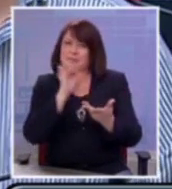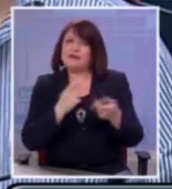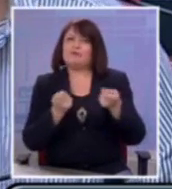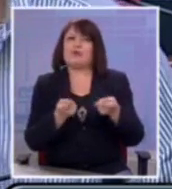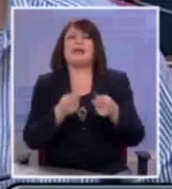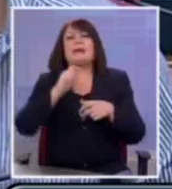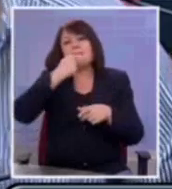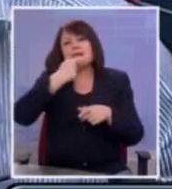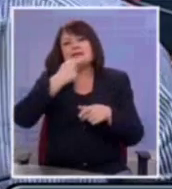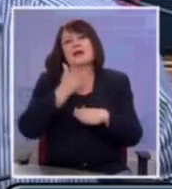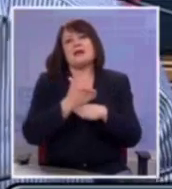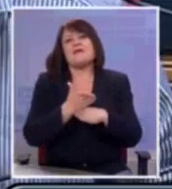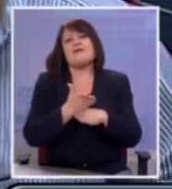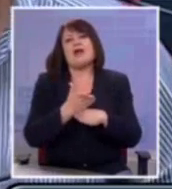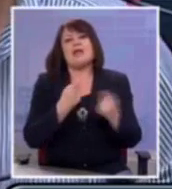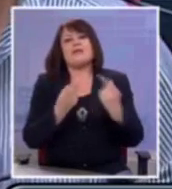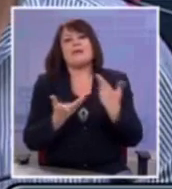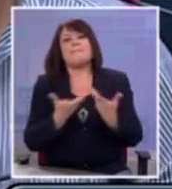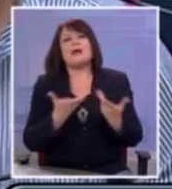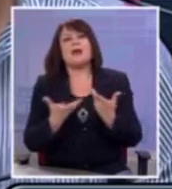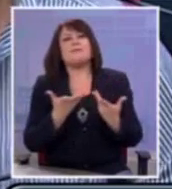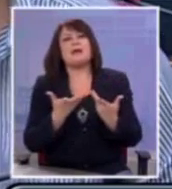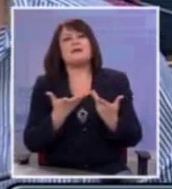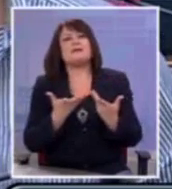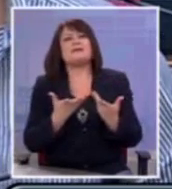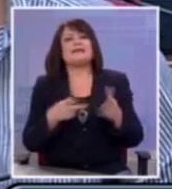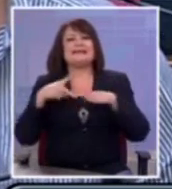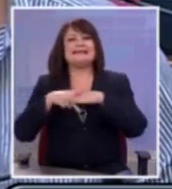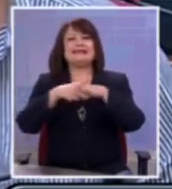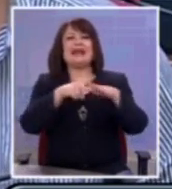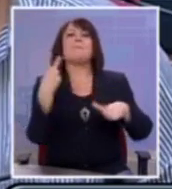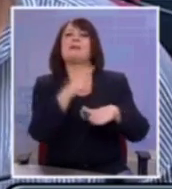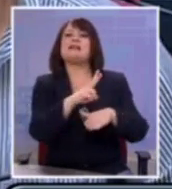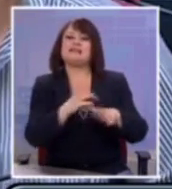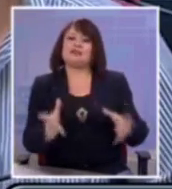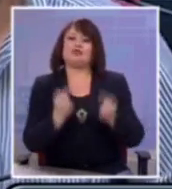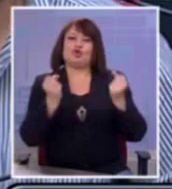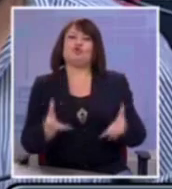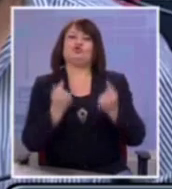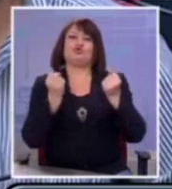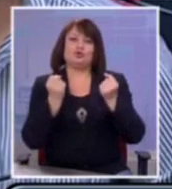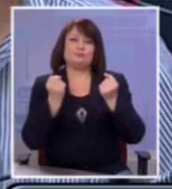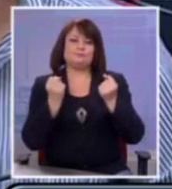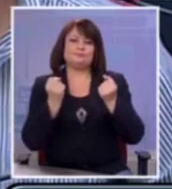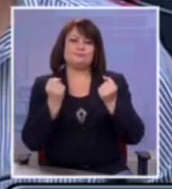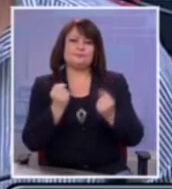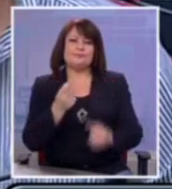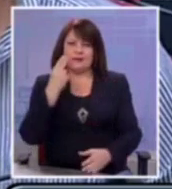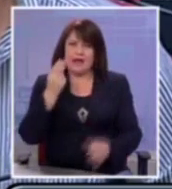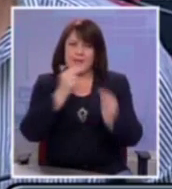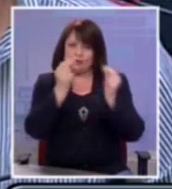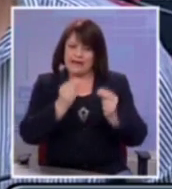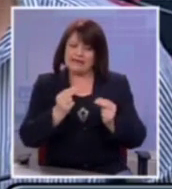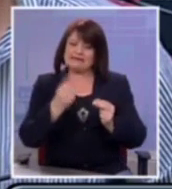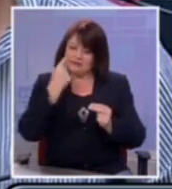πραγματικότητα την διάσωση των τραπεζών τους, αυτό που εξ αποτελέσματος προκύπτει ότι